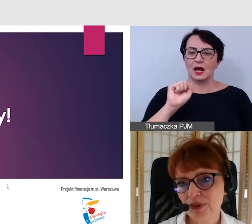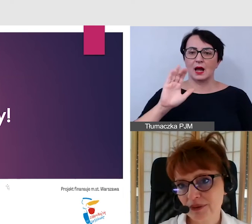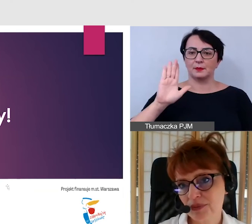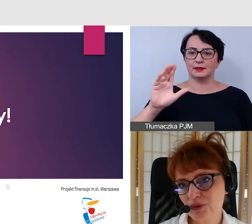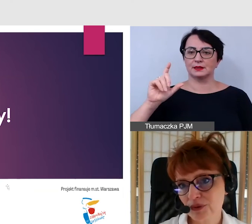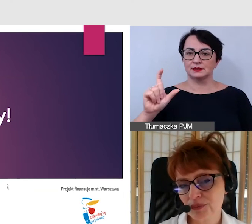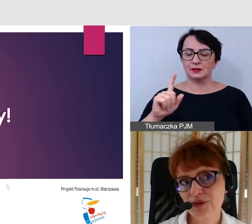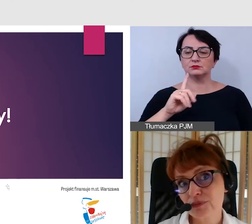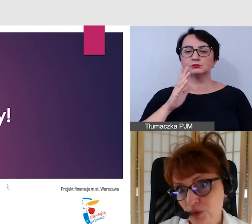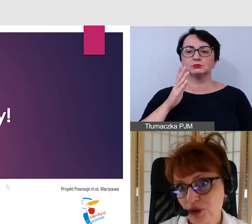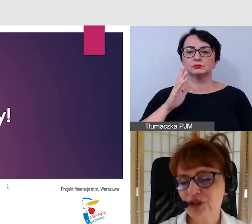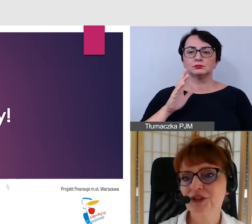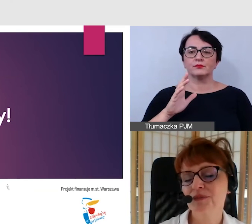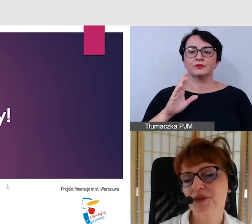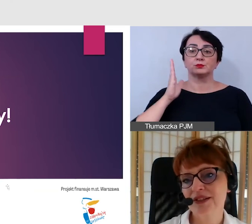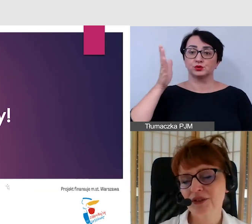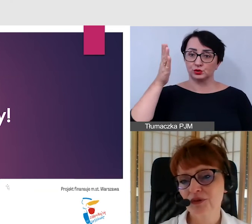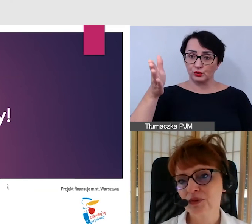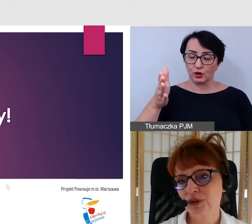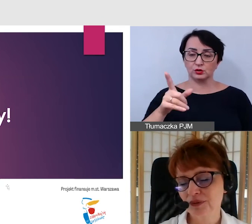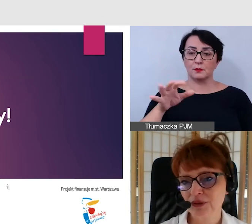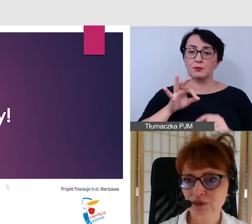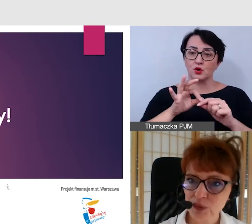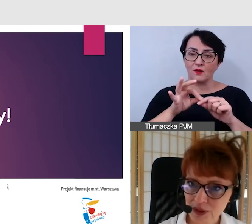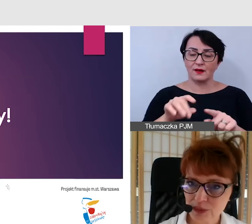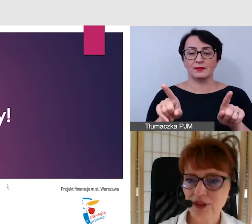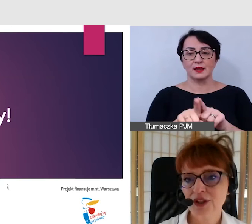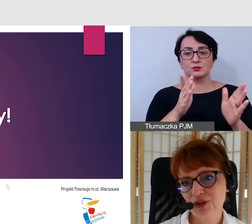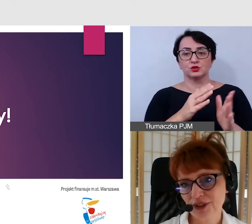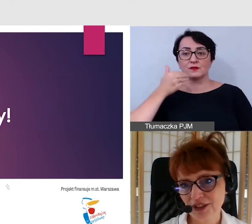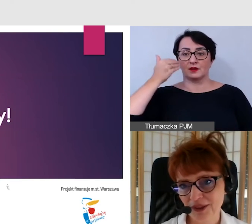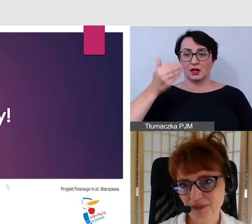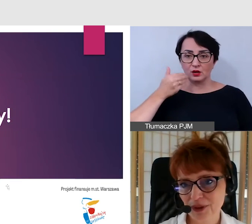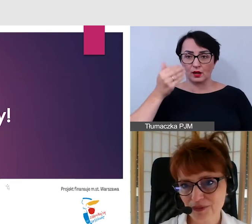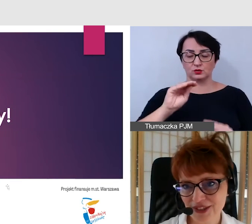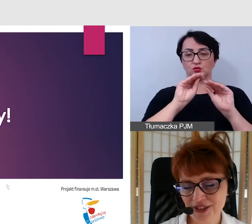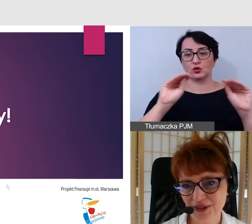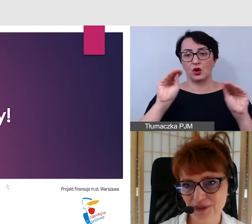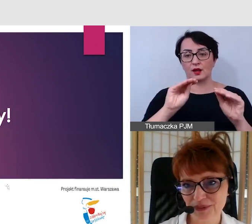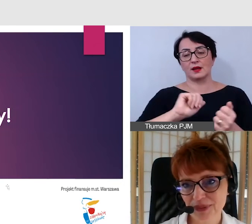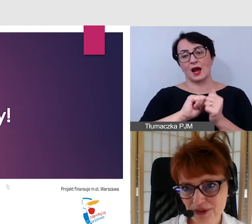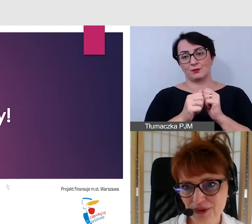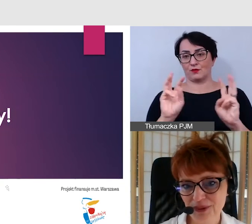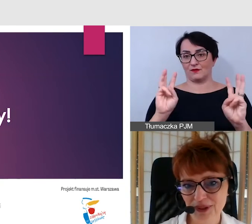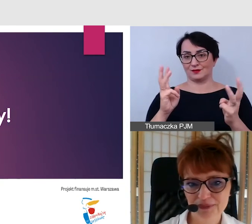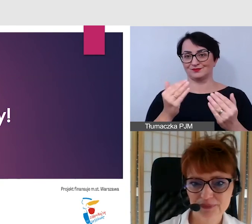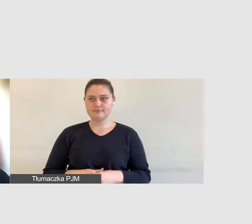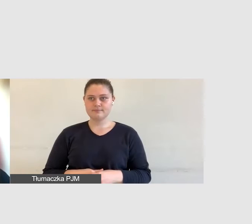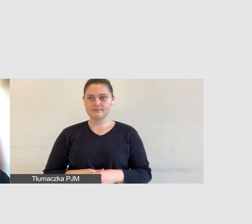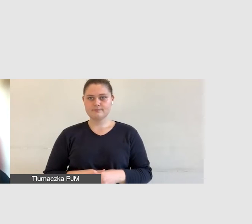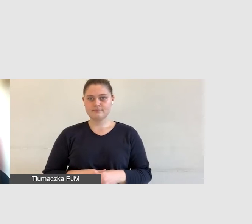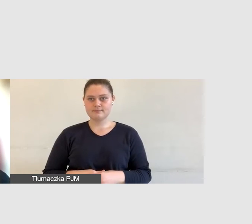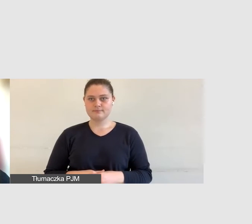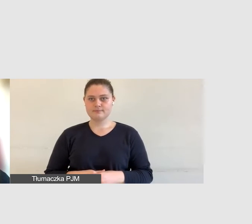w przyszłości wprowadzeniu i przygotowaniu wykładu szkolenia lub warsztatu bardzo dziękuję